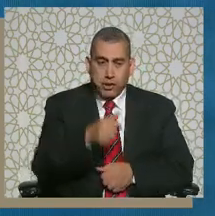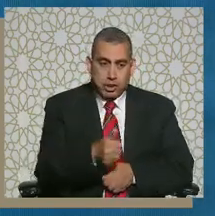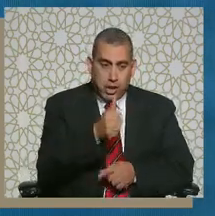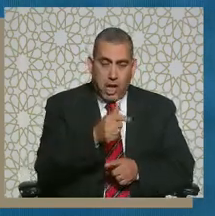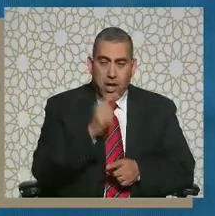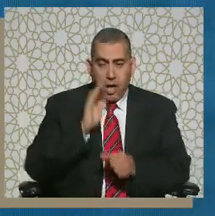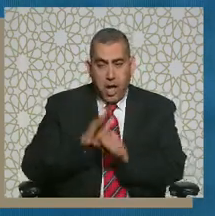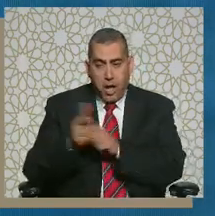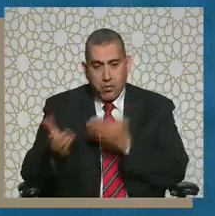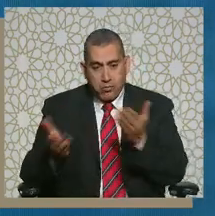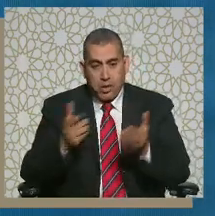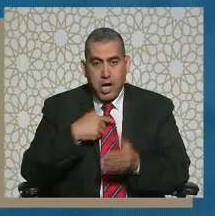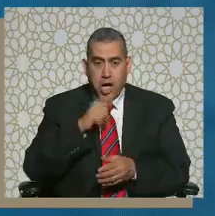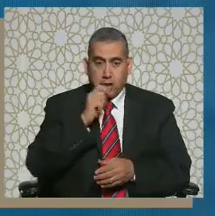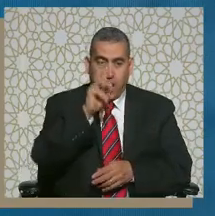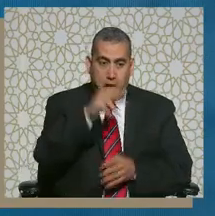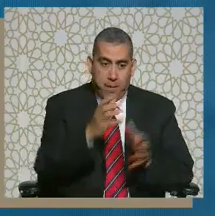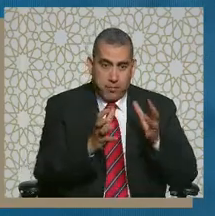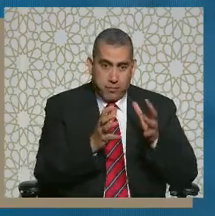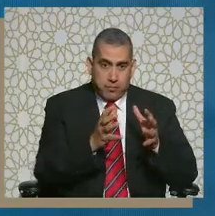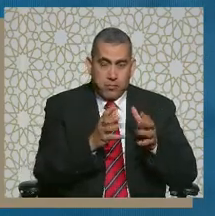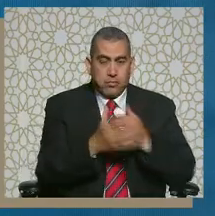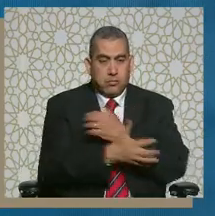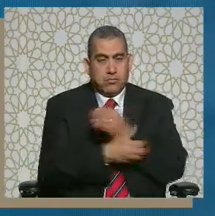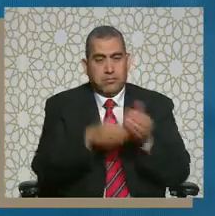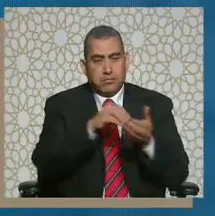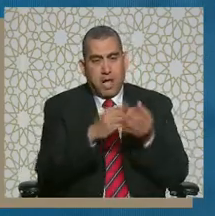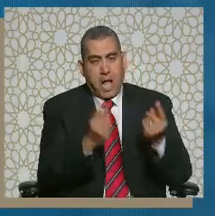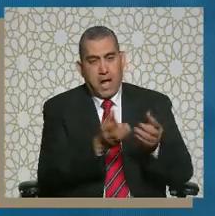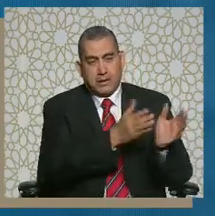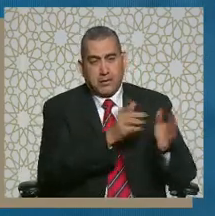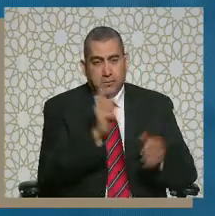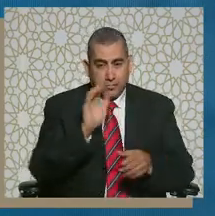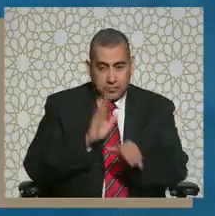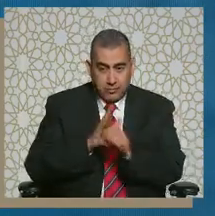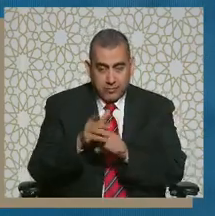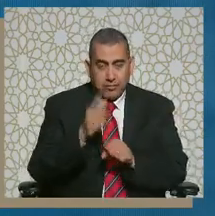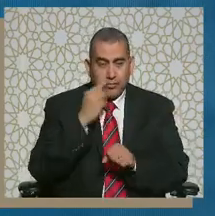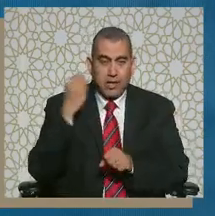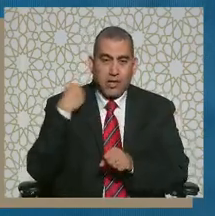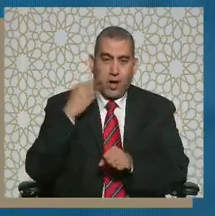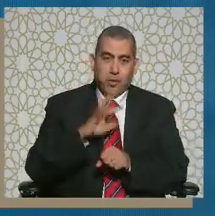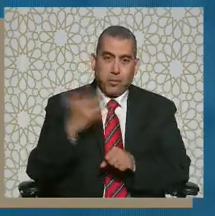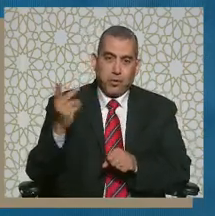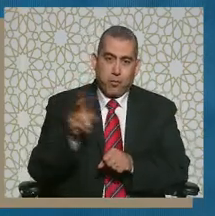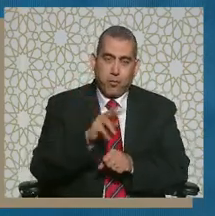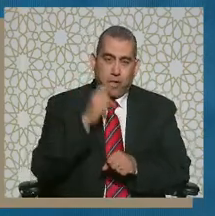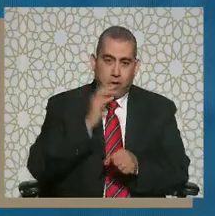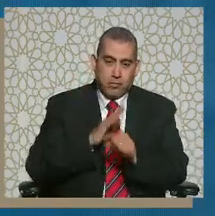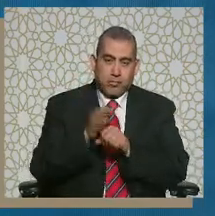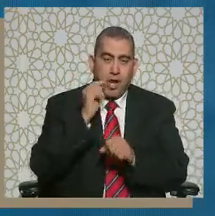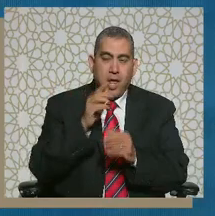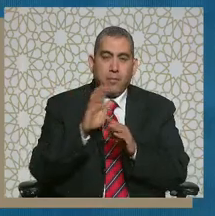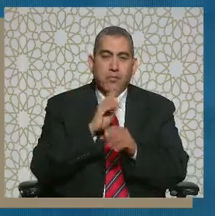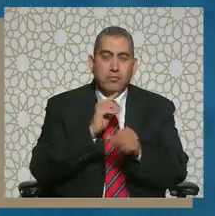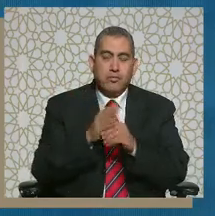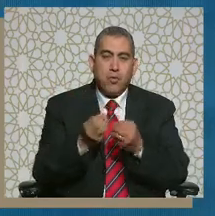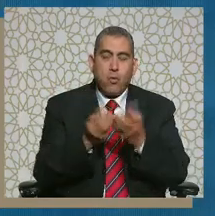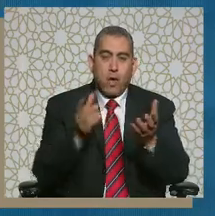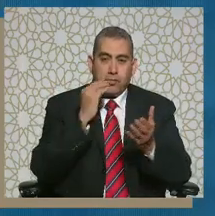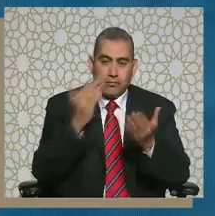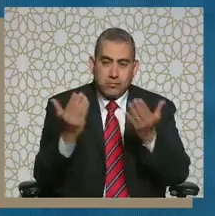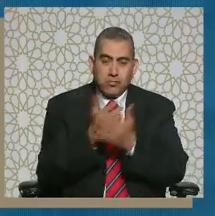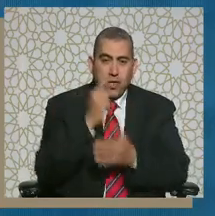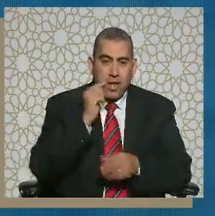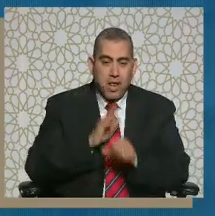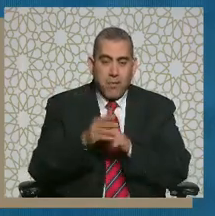اذبح لو اشتريت لحمه دي صدقه لكن الاضحيه لابد ان يكون فيها ذبح لابد ان انا اذبح بنفسي لا